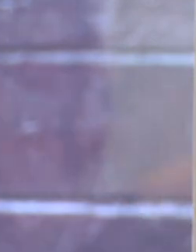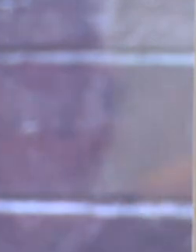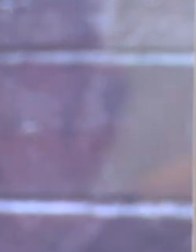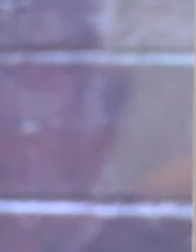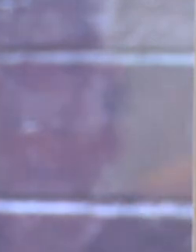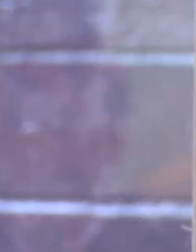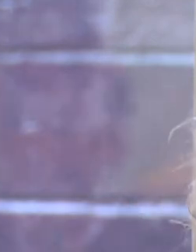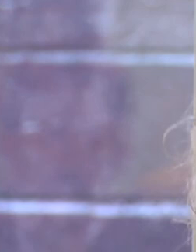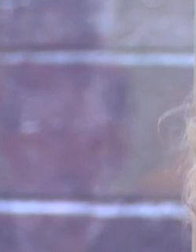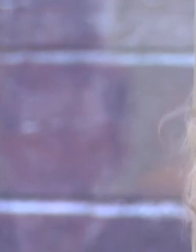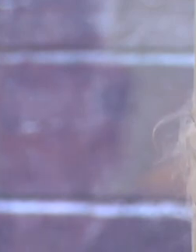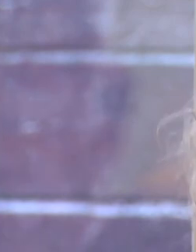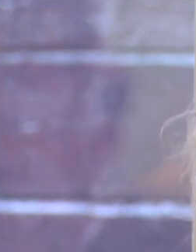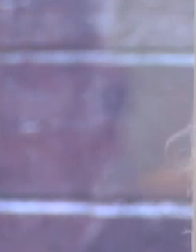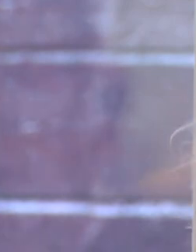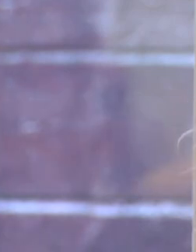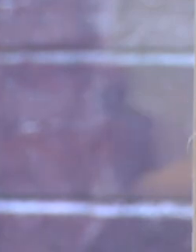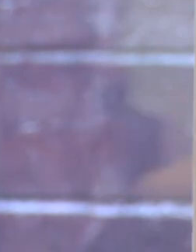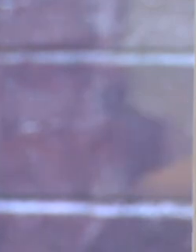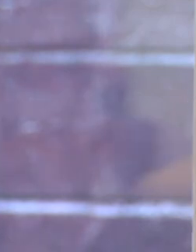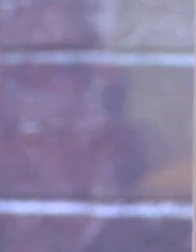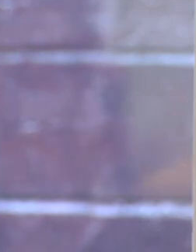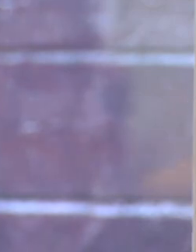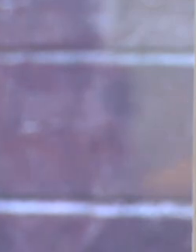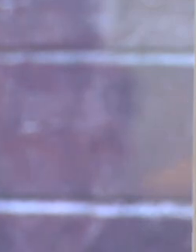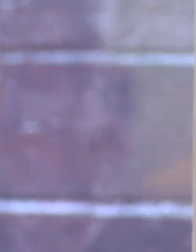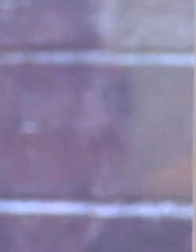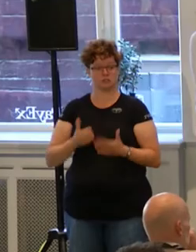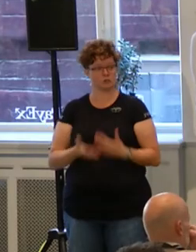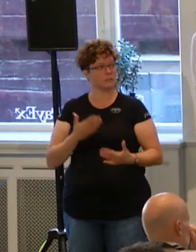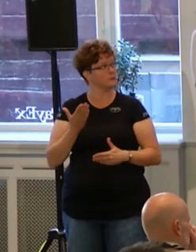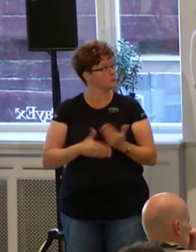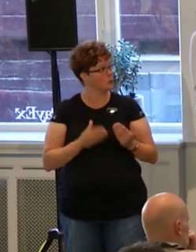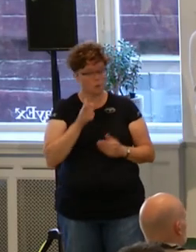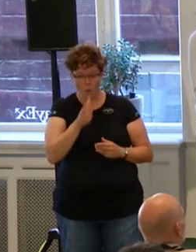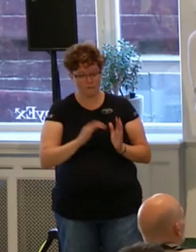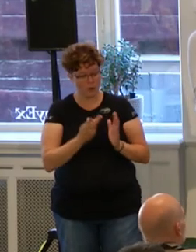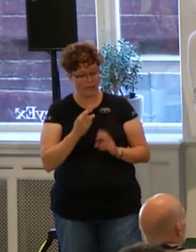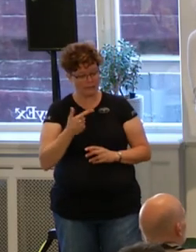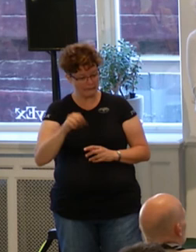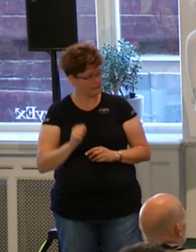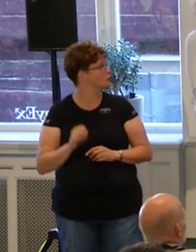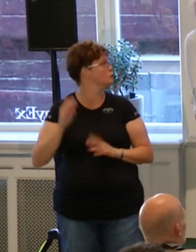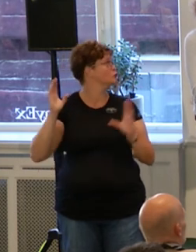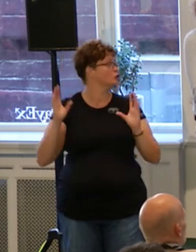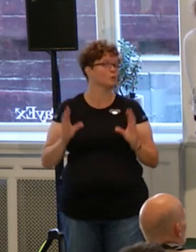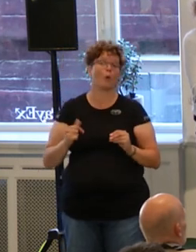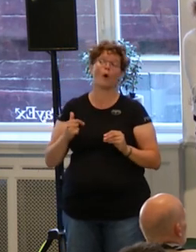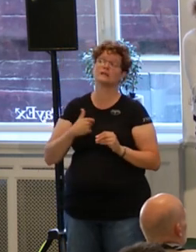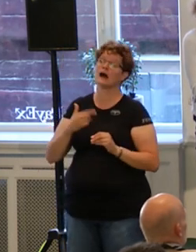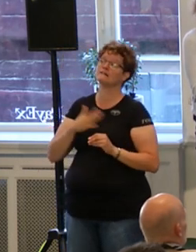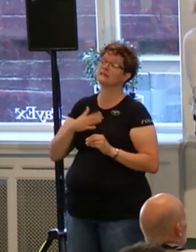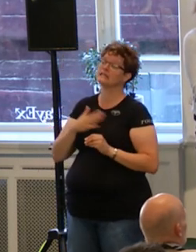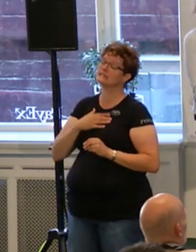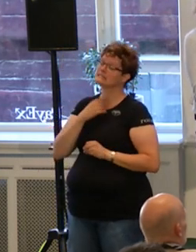det blir ju skillnad som natt och dag efter detta tillslag som polisen gjorde. Katrin, slutord? Jag skulle vilja säga